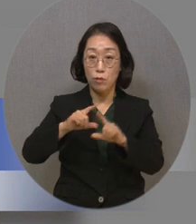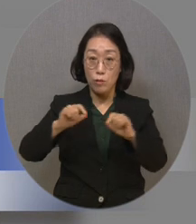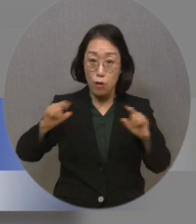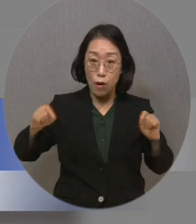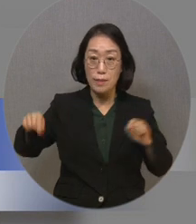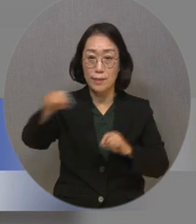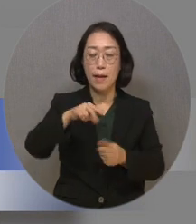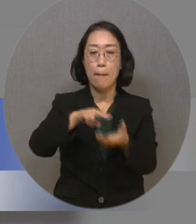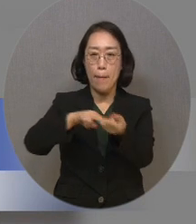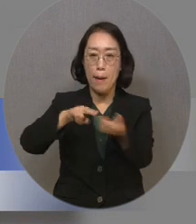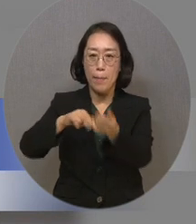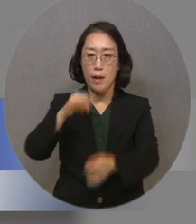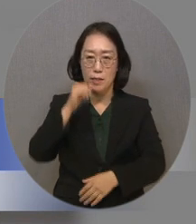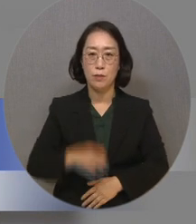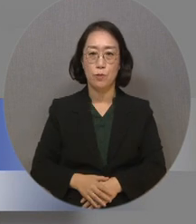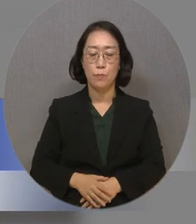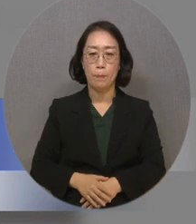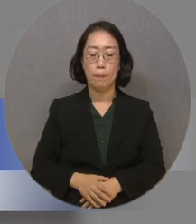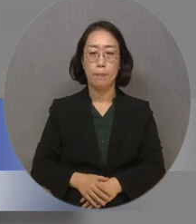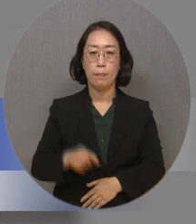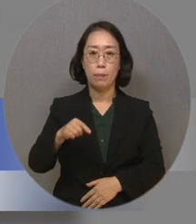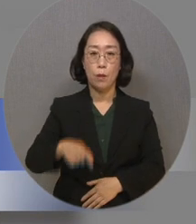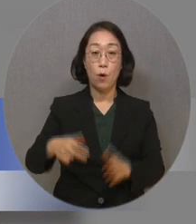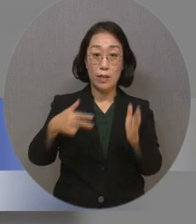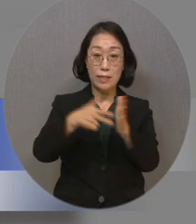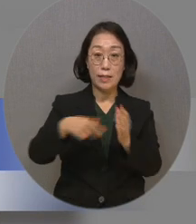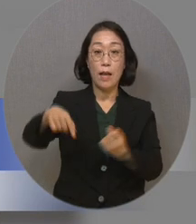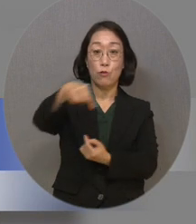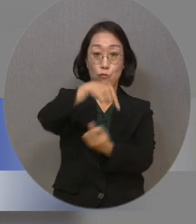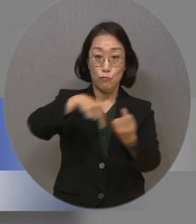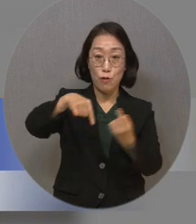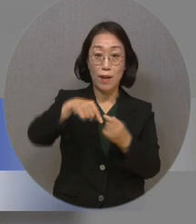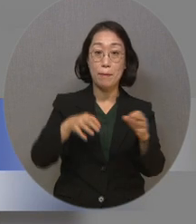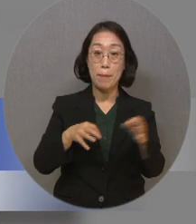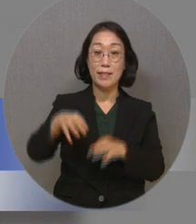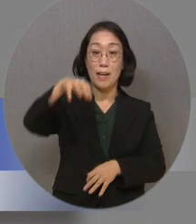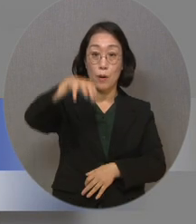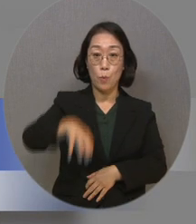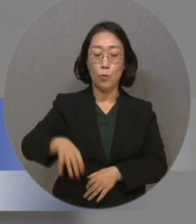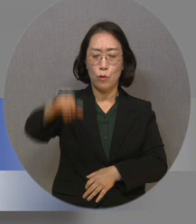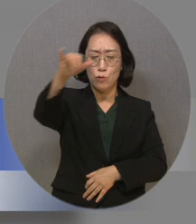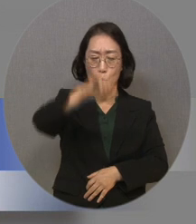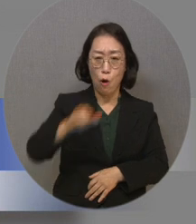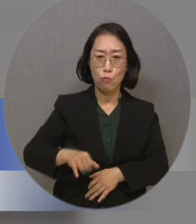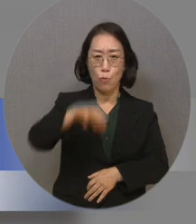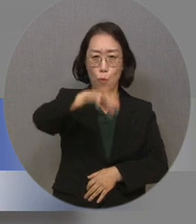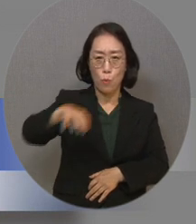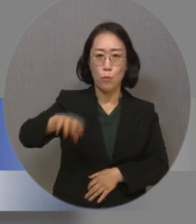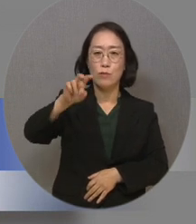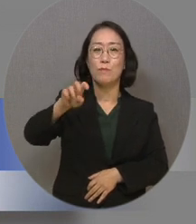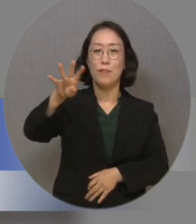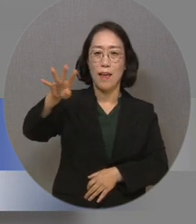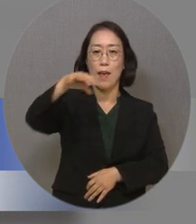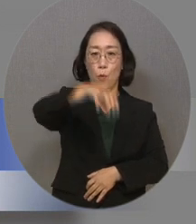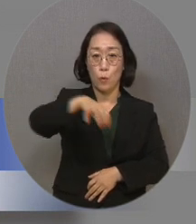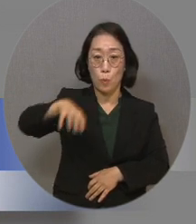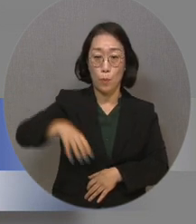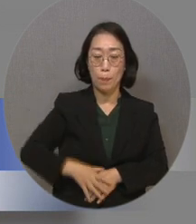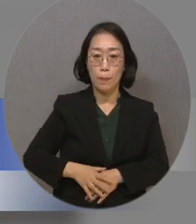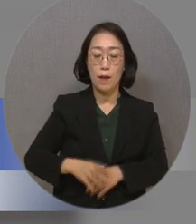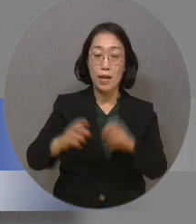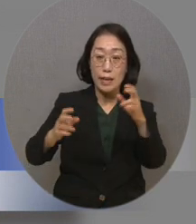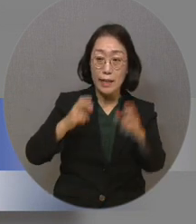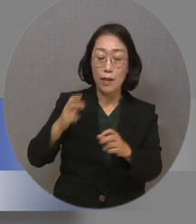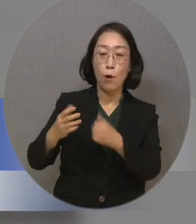상품을 판매하고 있습니다. 한편 재단이 운영하는 기빙플러스 매장은 전국에 24개며 기업 사회공헌